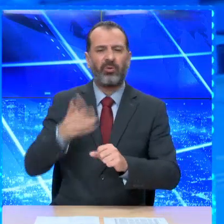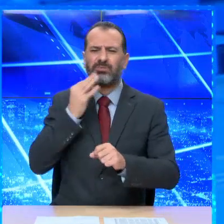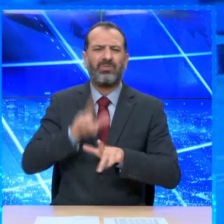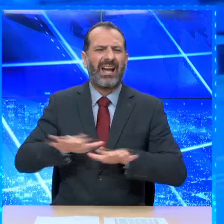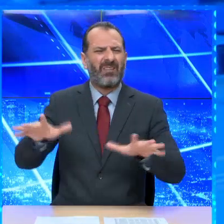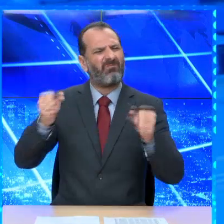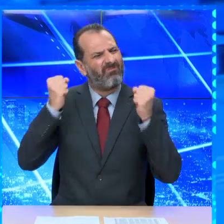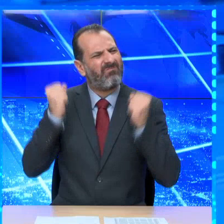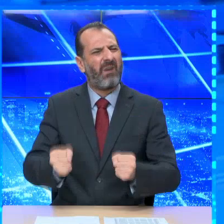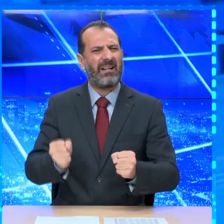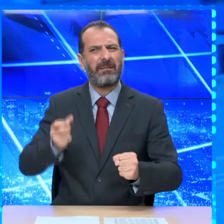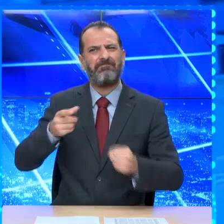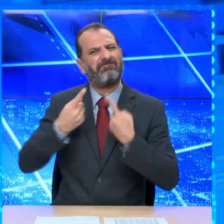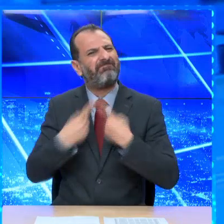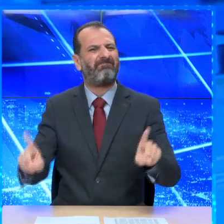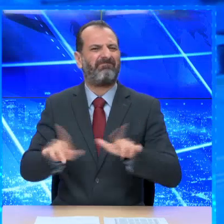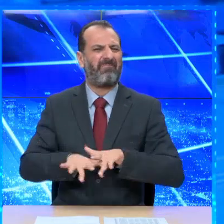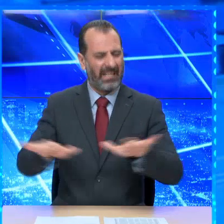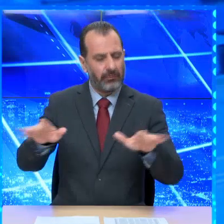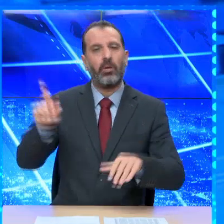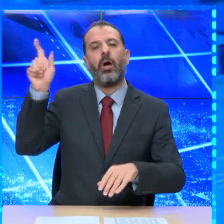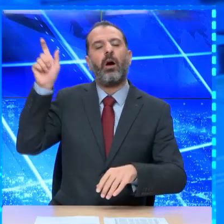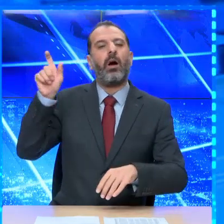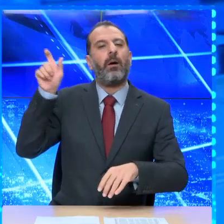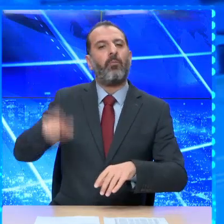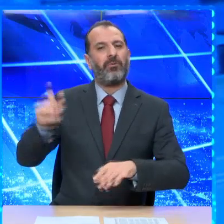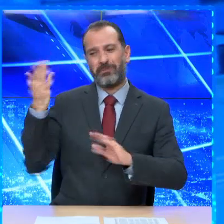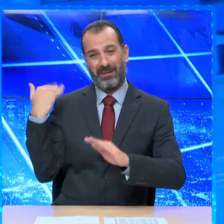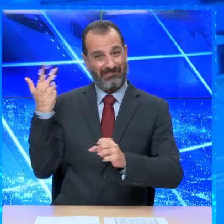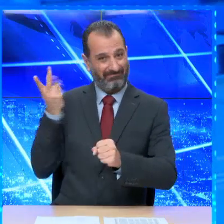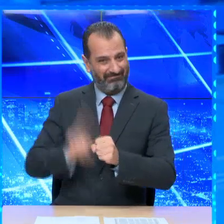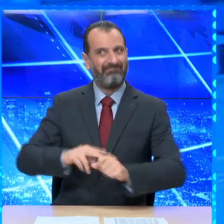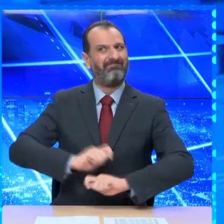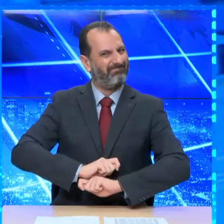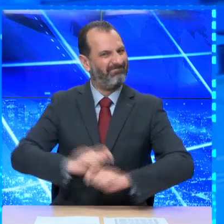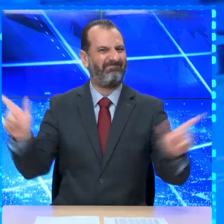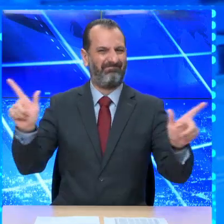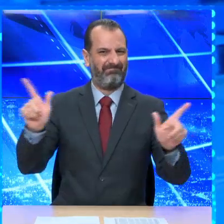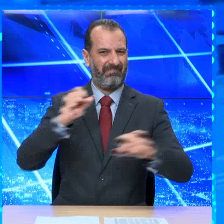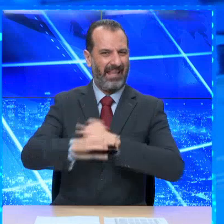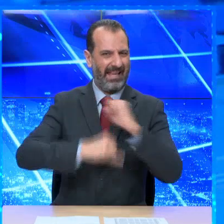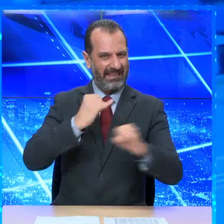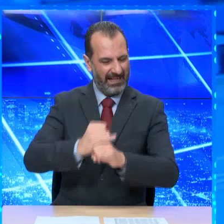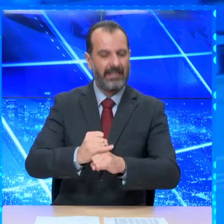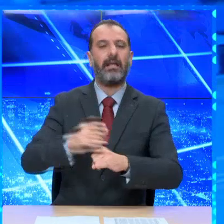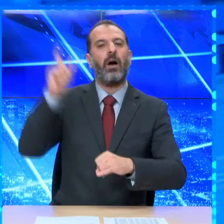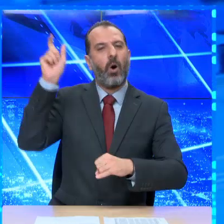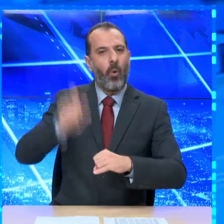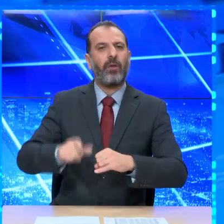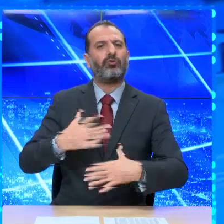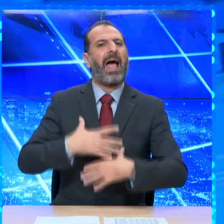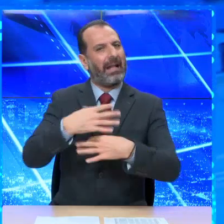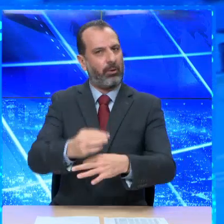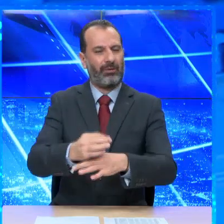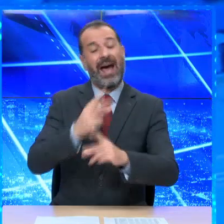και αναπληρωτής εκπρόσωπος τύπου του ΣΥΡΙΖΑ έδωσε μια σκληρή και σιωπηρή μάχη με μια πολύ επιθετική μορφή καρκίνου. Άφησε πίσω